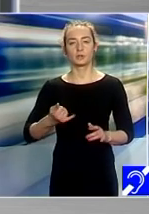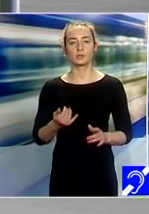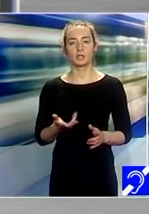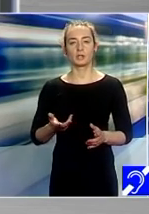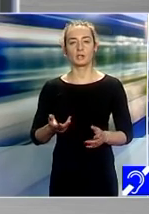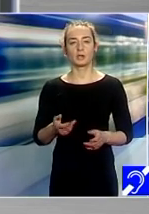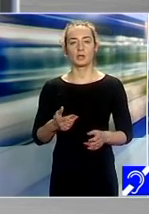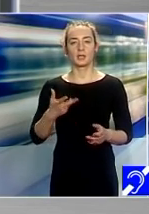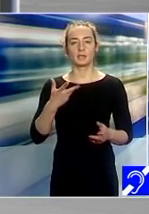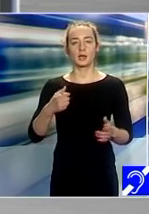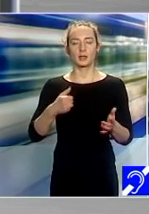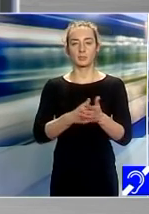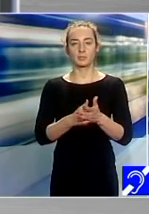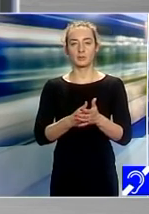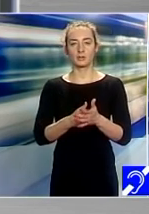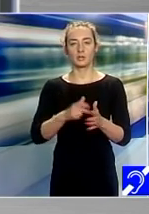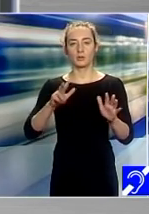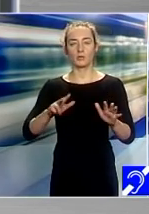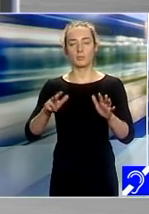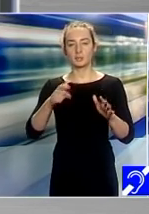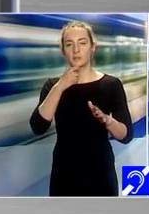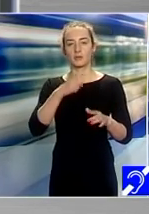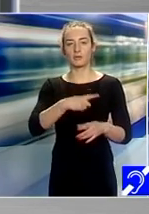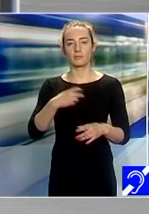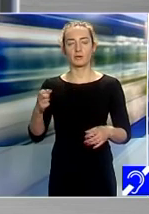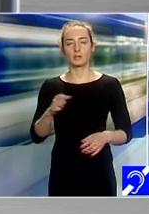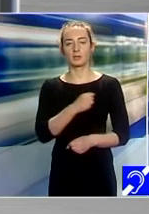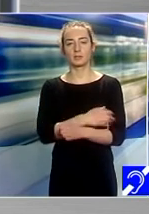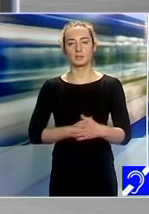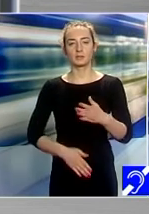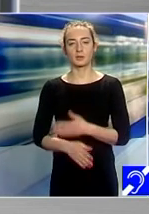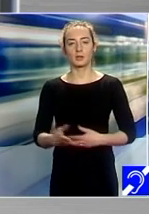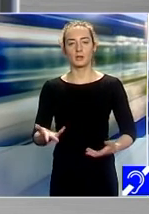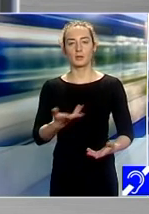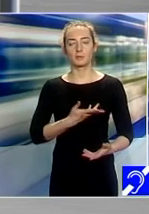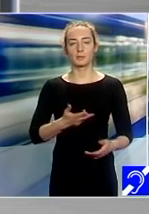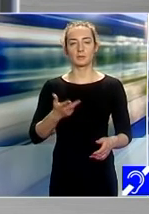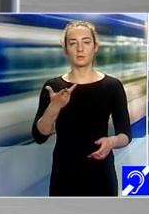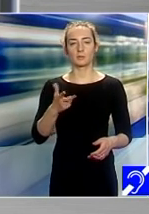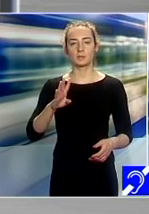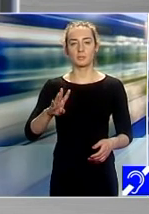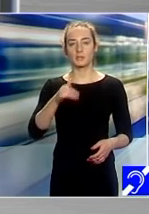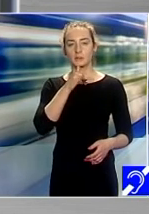la 3 la 18 ani fără dizabilități primesc 84 de lei pe lună.